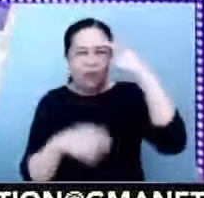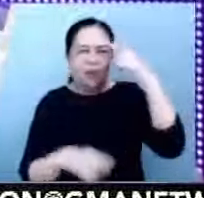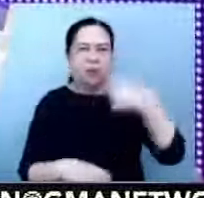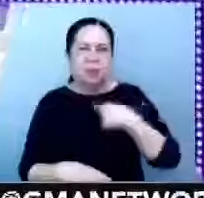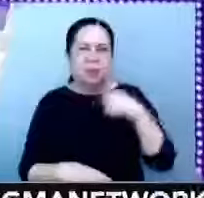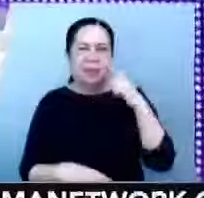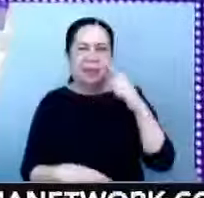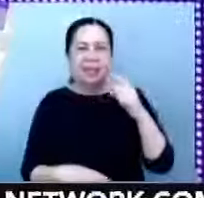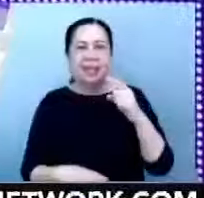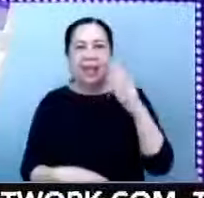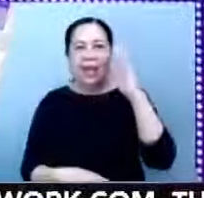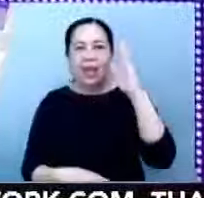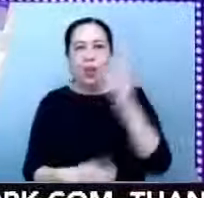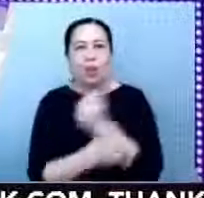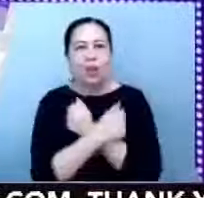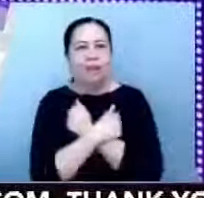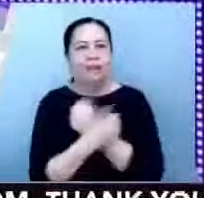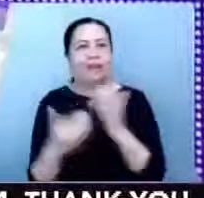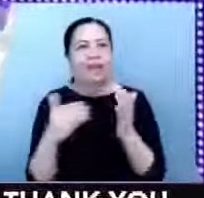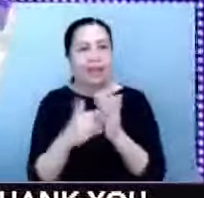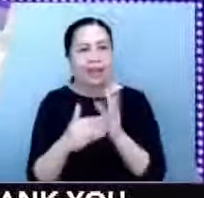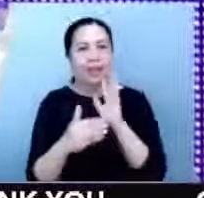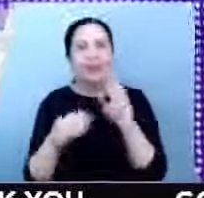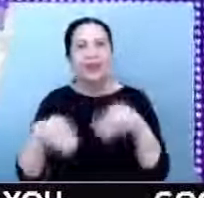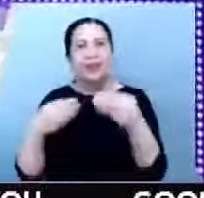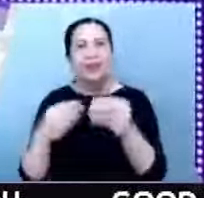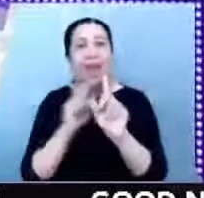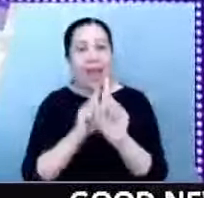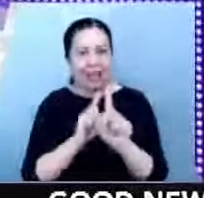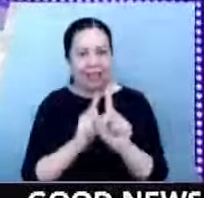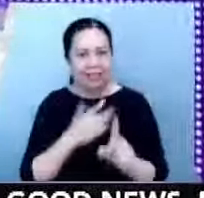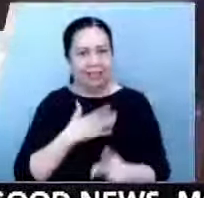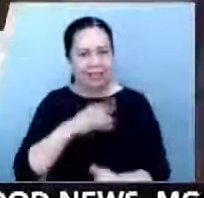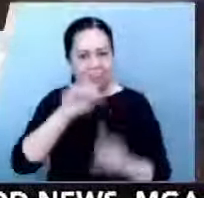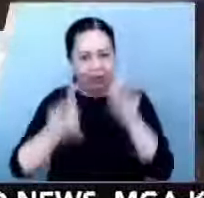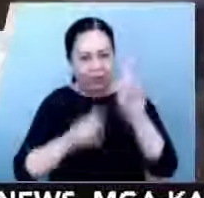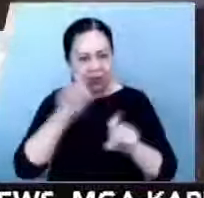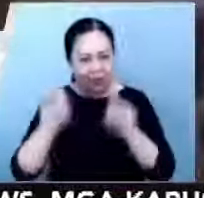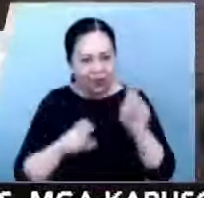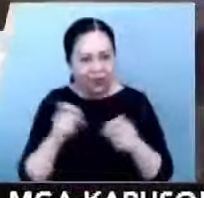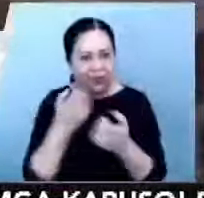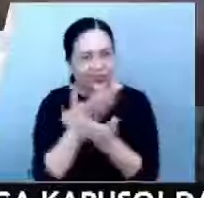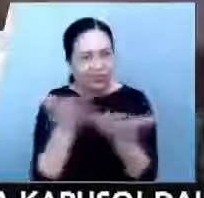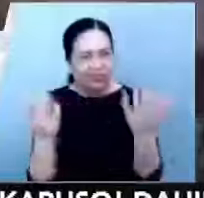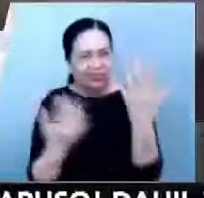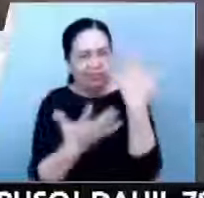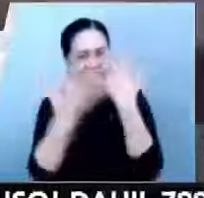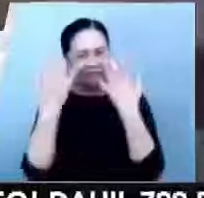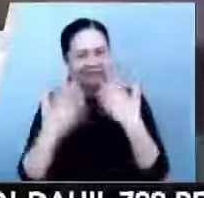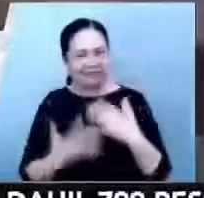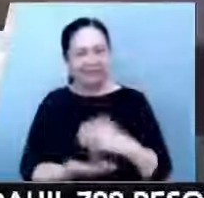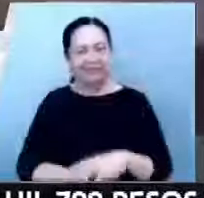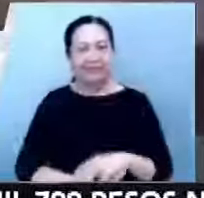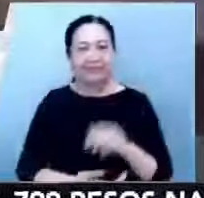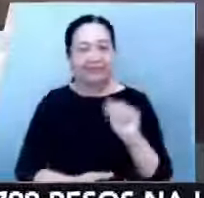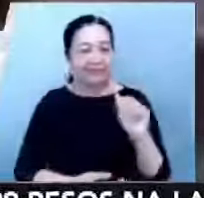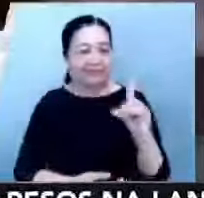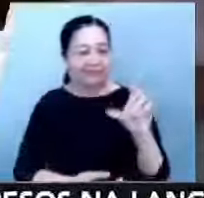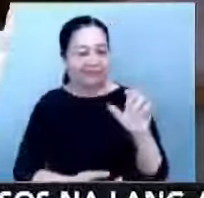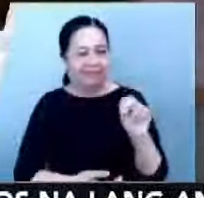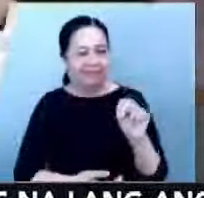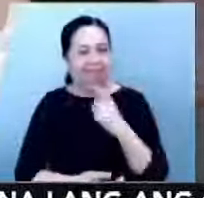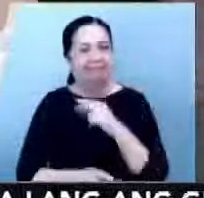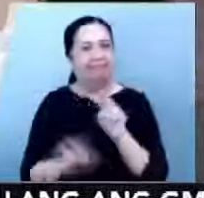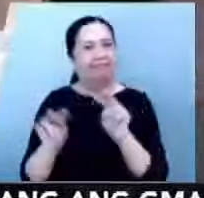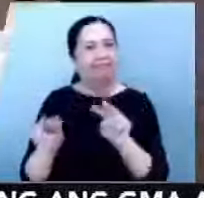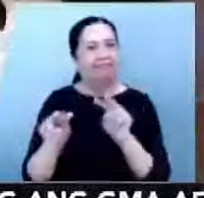will provide all the answers to my questions and to all our questions. Si Alden naman, looking forward ng